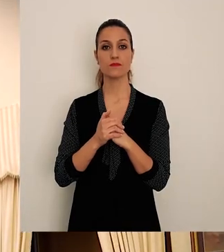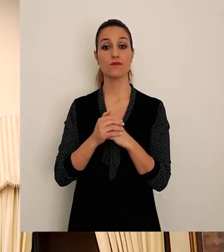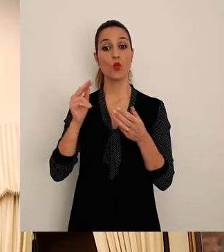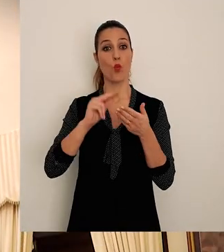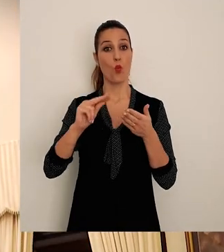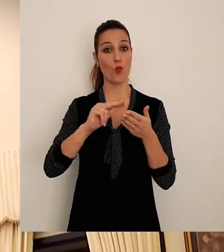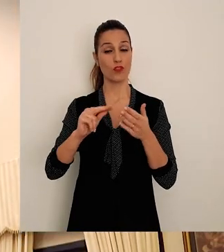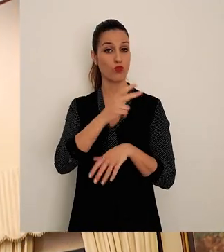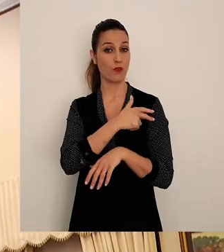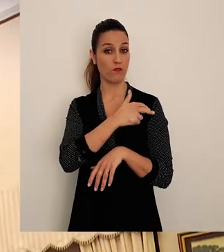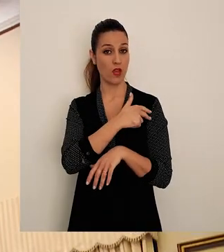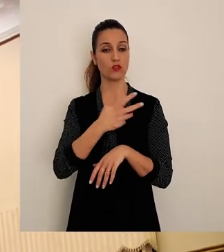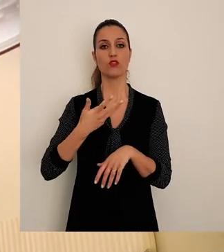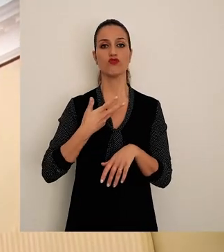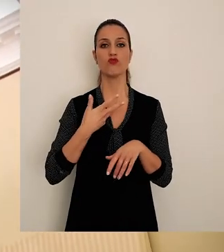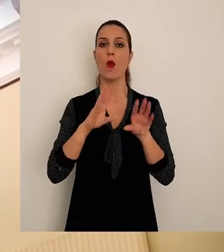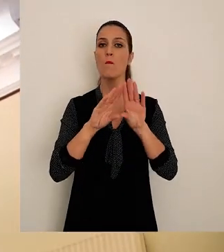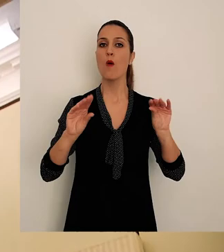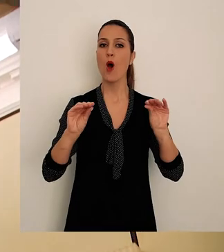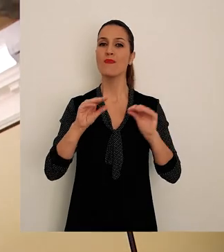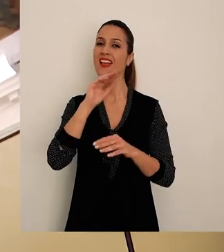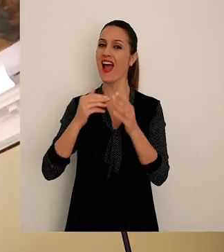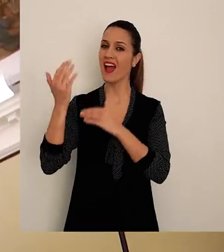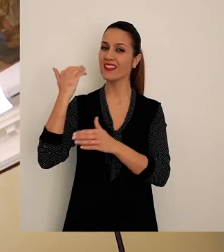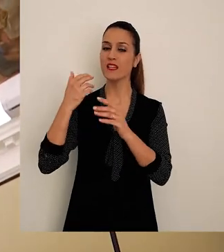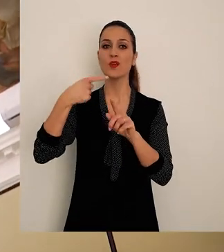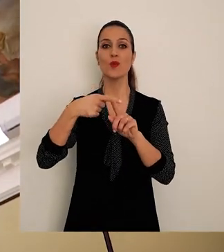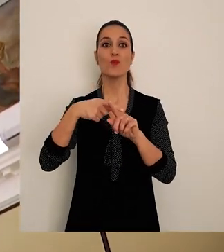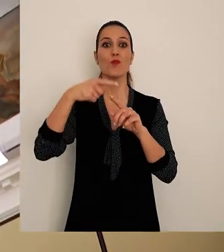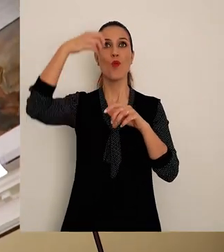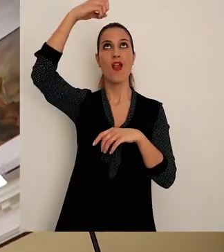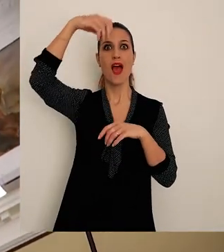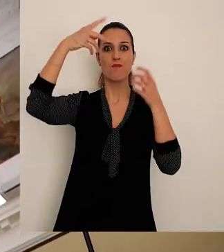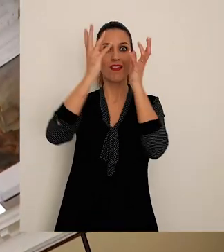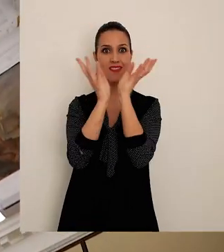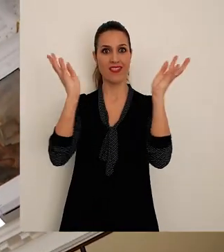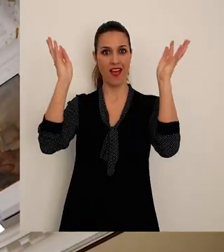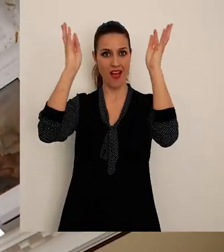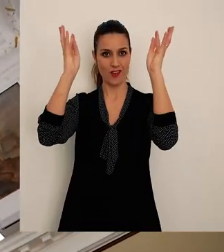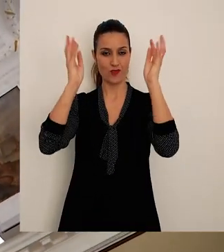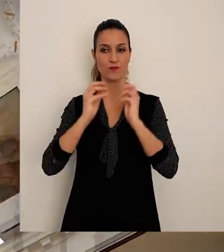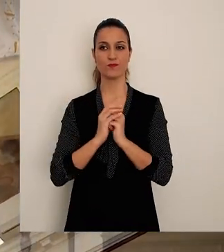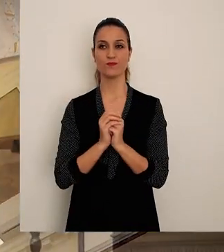Il gabinetto del prefetto è arredato con preziosi mobili d'epoca e illuminato da un lussuoso lampadario.